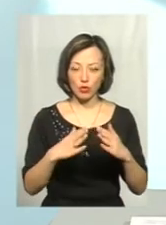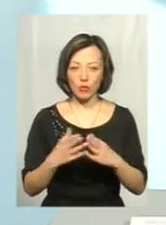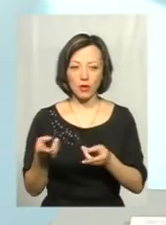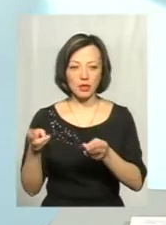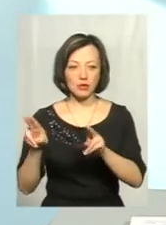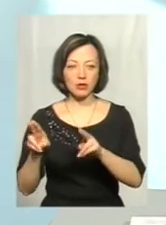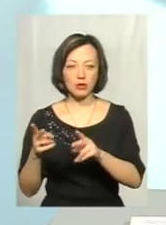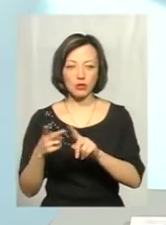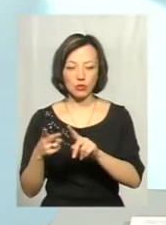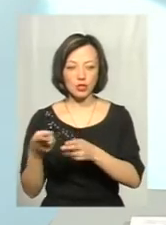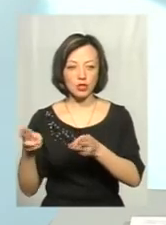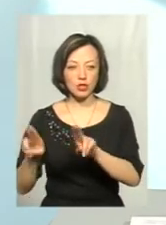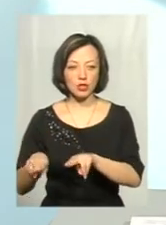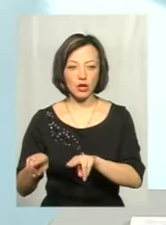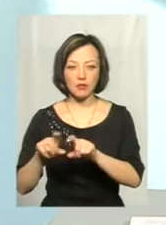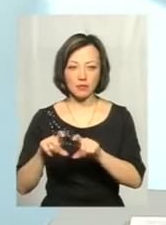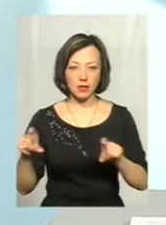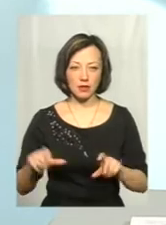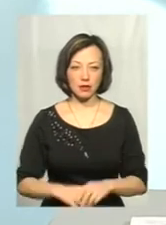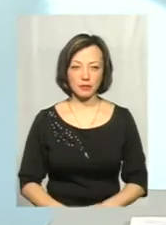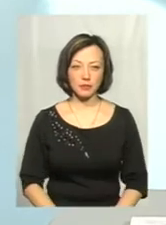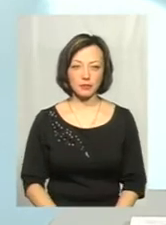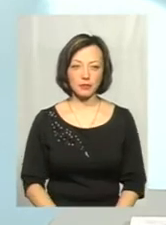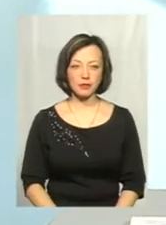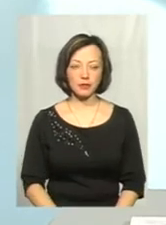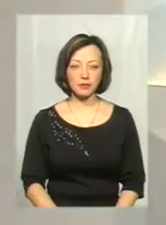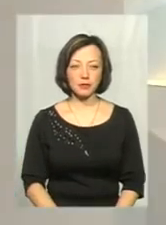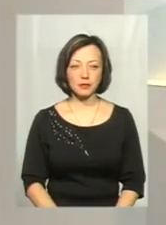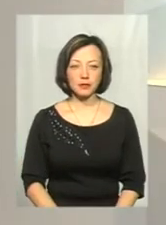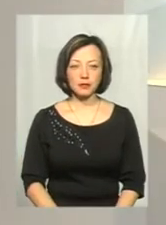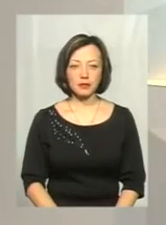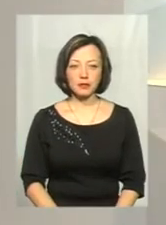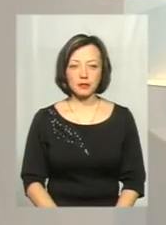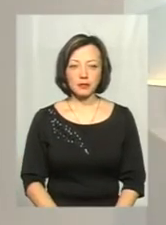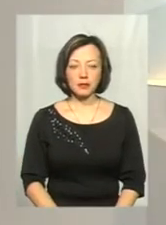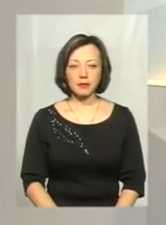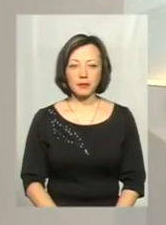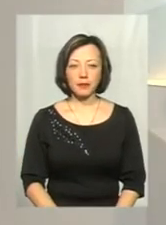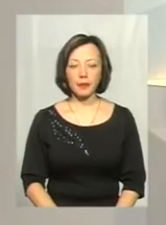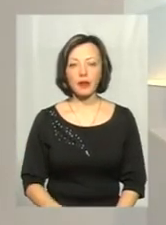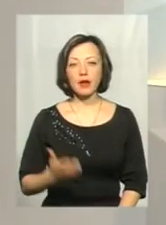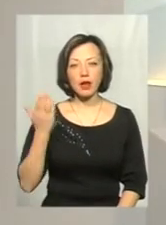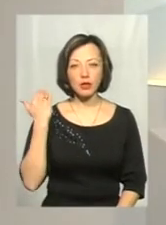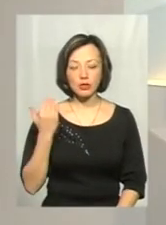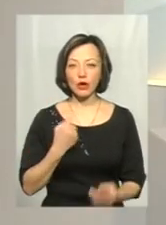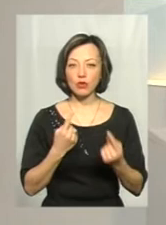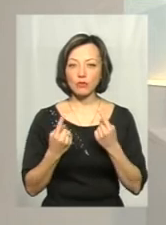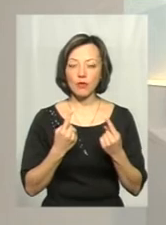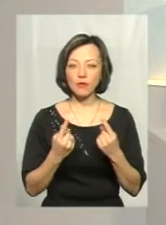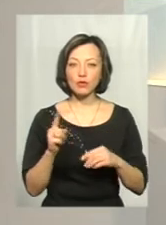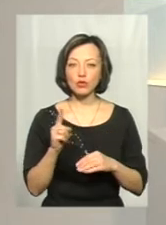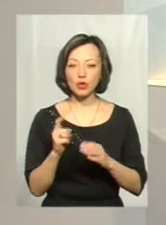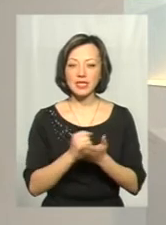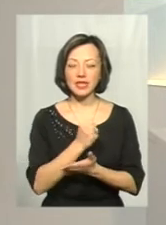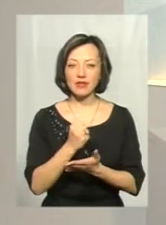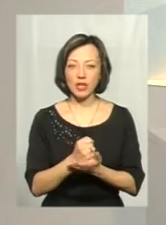залишається у нього на руках, а інша залишається у закладі. До цього моменту точилися розмови про те, що затверджених декларацій, які